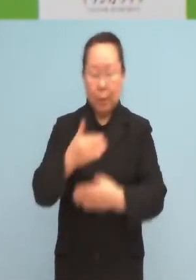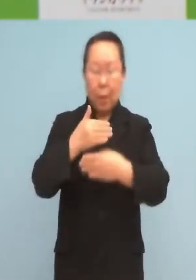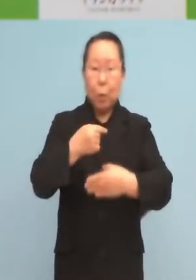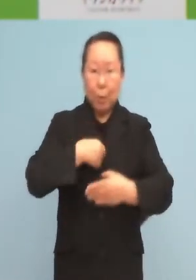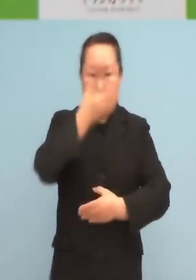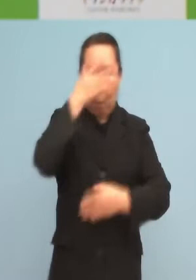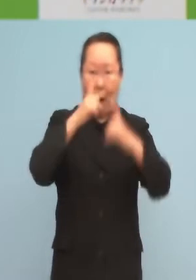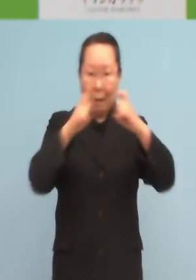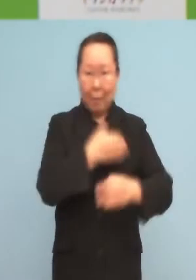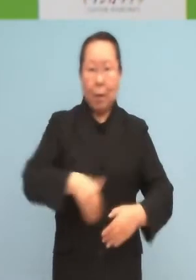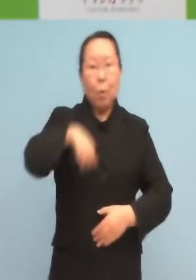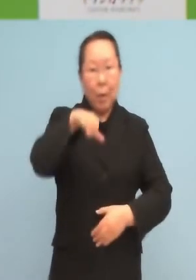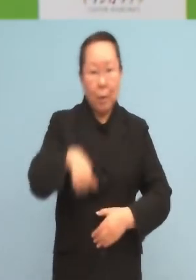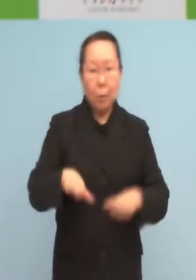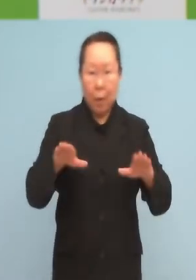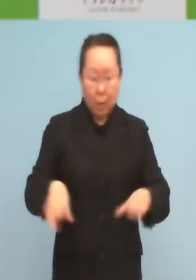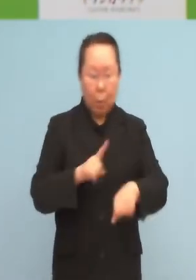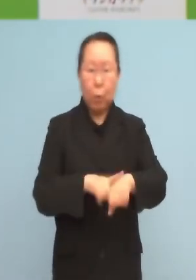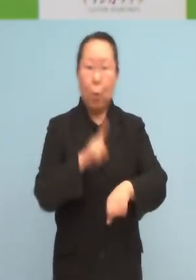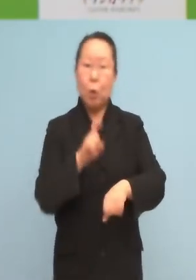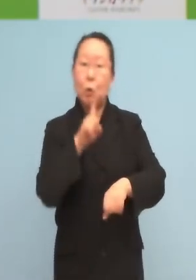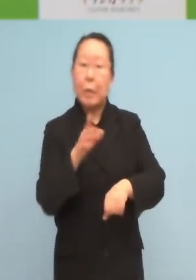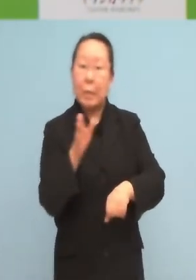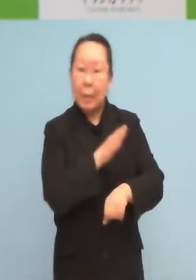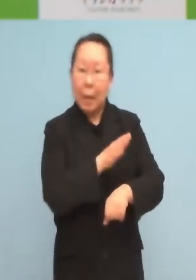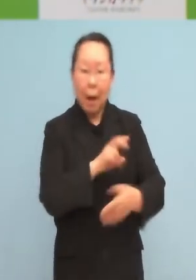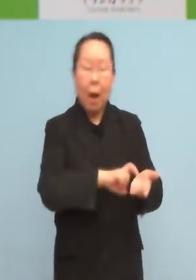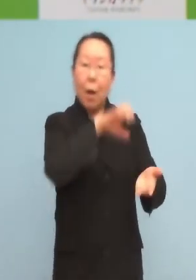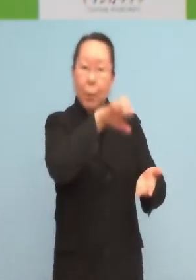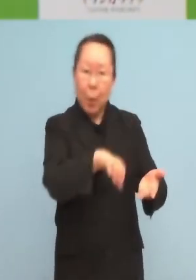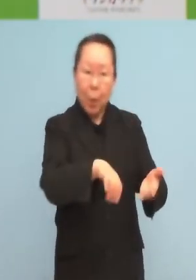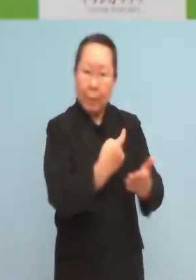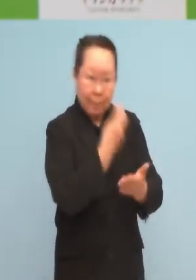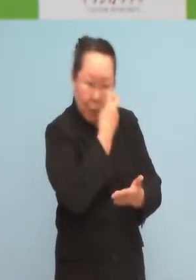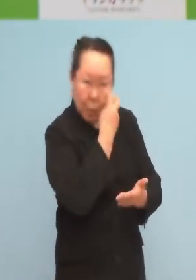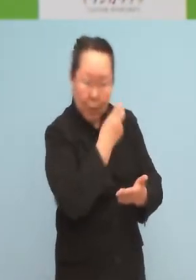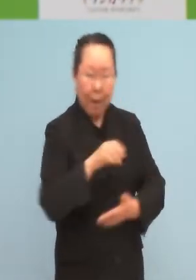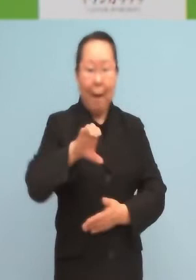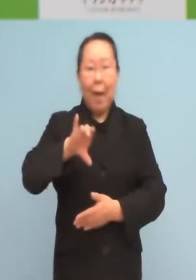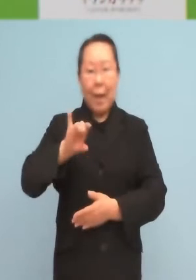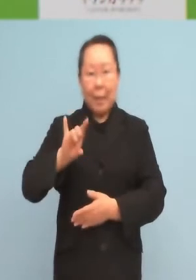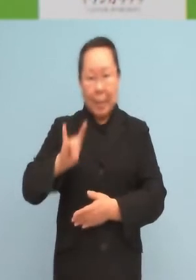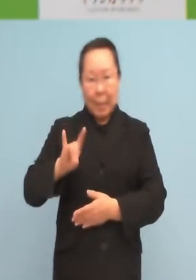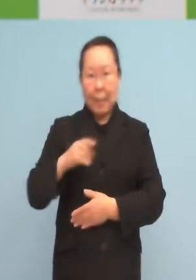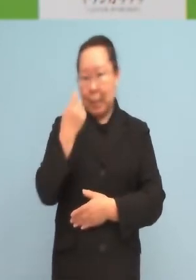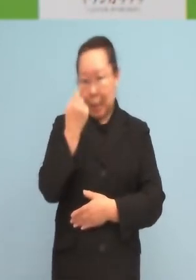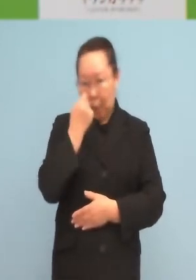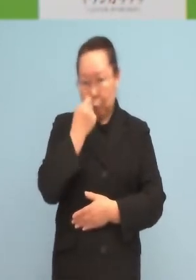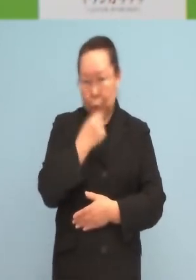において今日の11時から病院に立ち入り調査を行い、疫学調査を実施中で、ございます